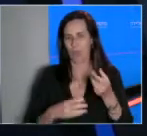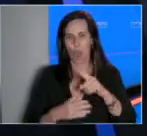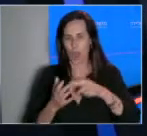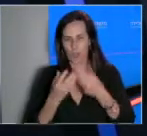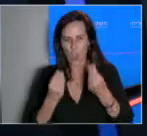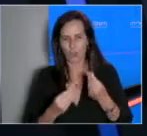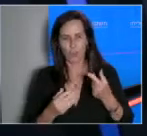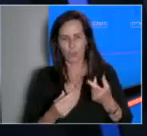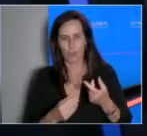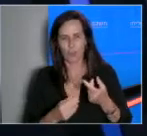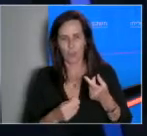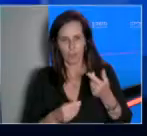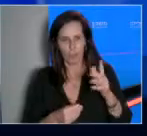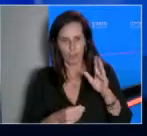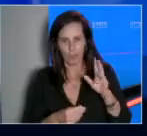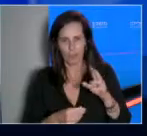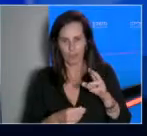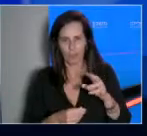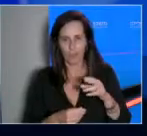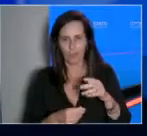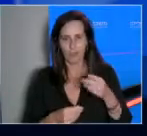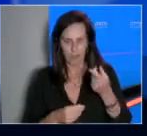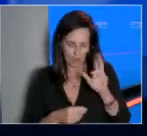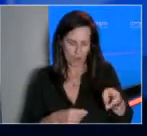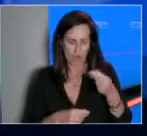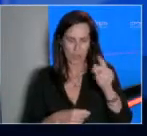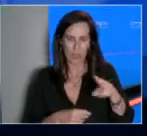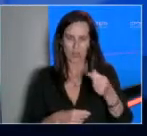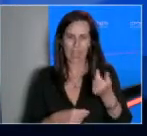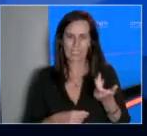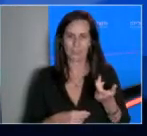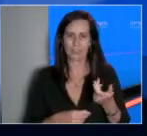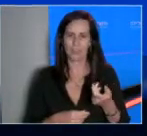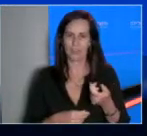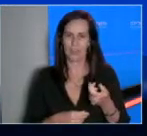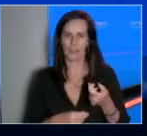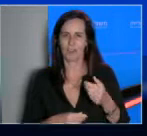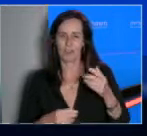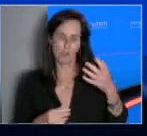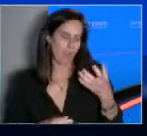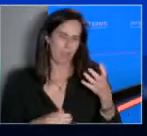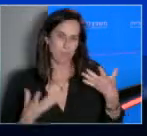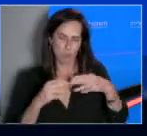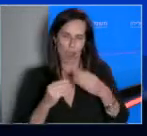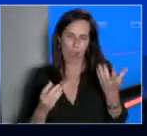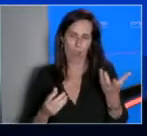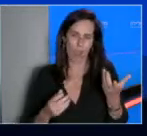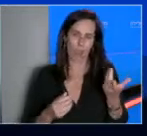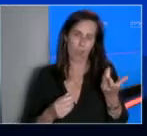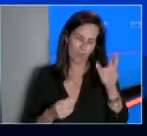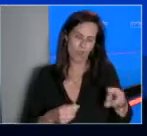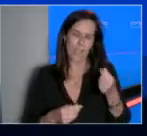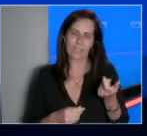הכוונה טובה, מתכוון טובה מבחינה... סוציו-אקונומית. סוציו-אקונומית, בחברה הטובה, בעשירון המתאים, אני אקרא